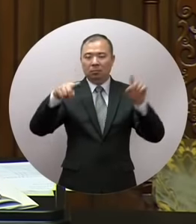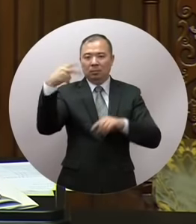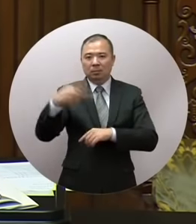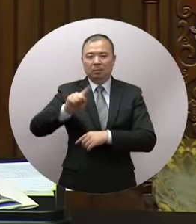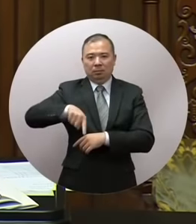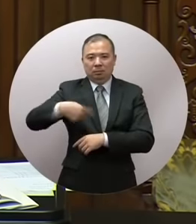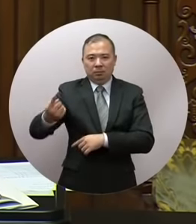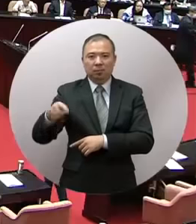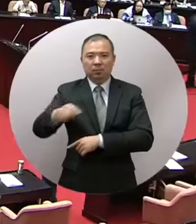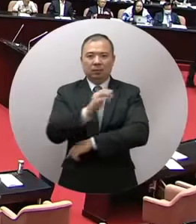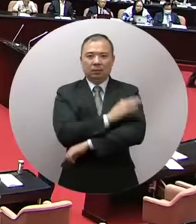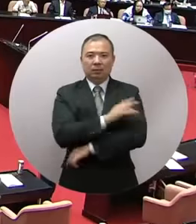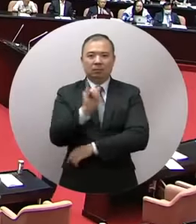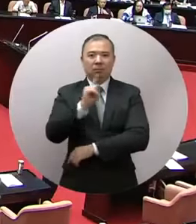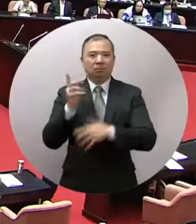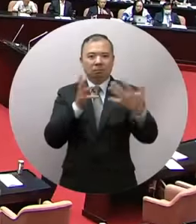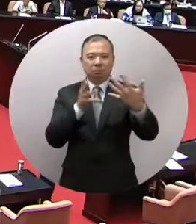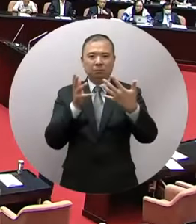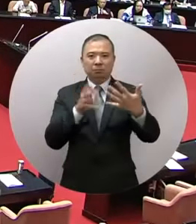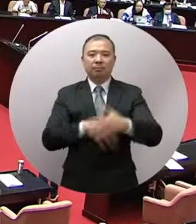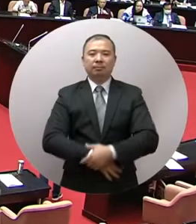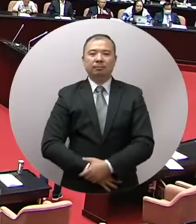质询。